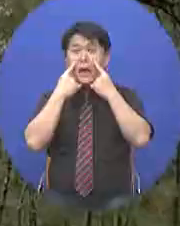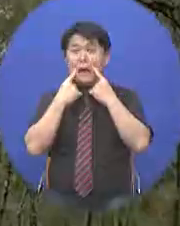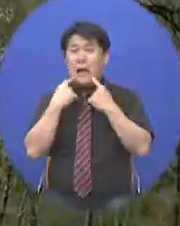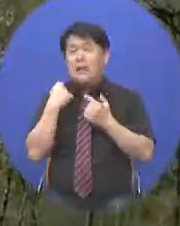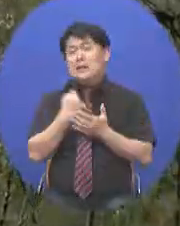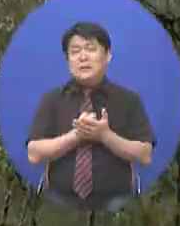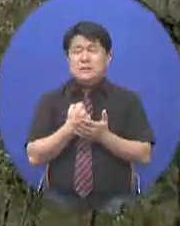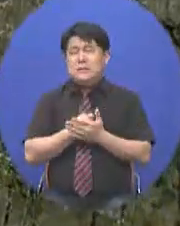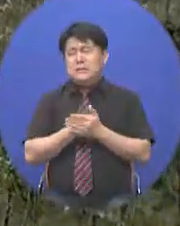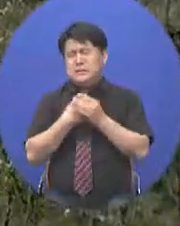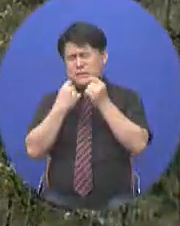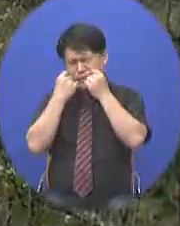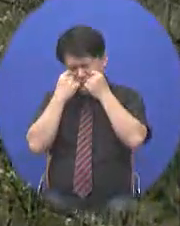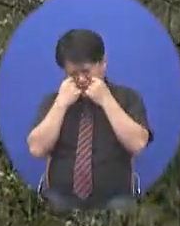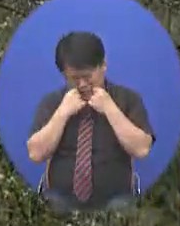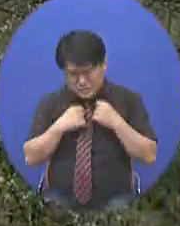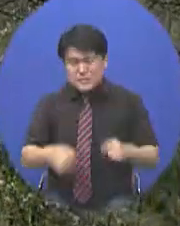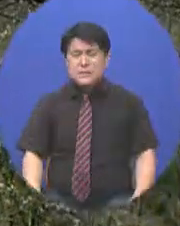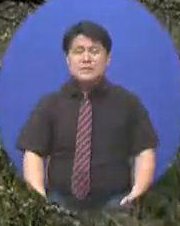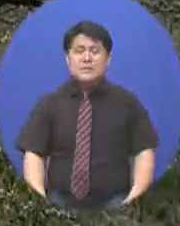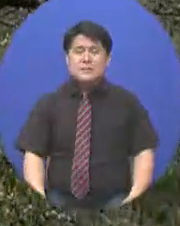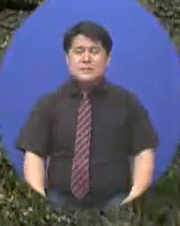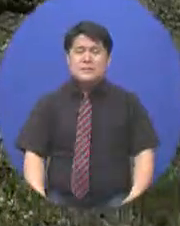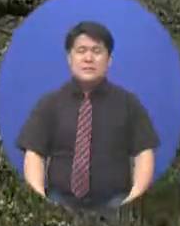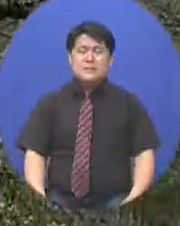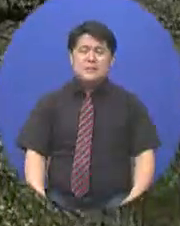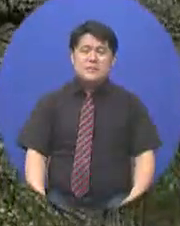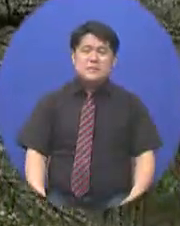서로 울고 간다